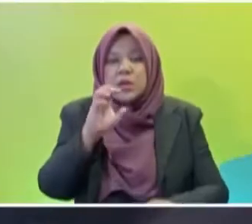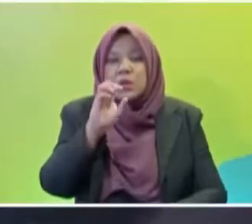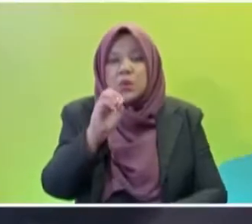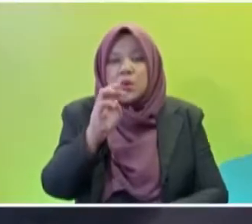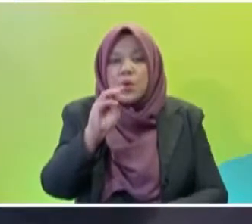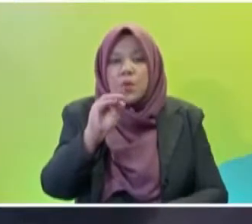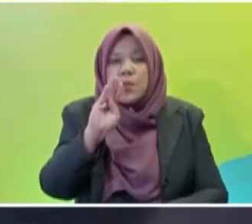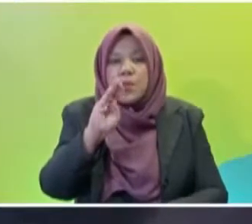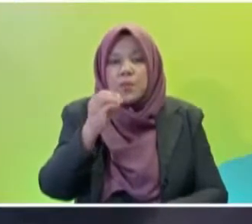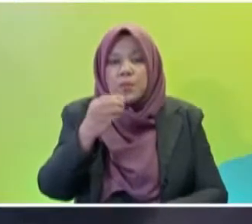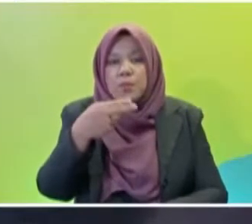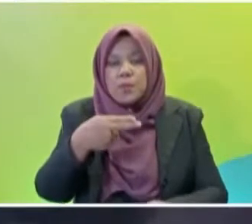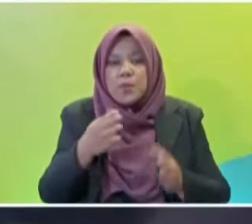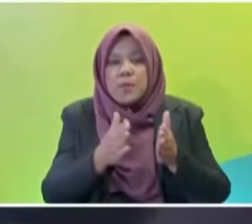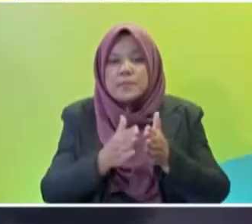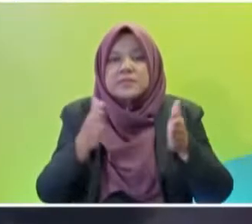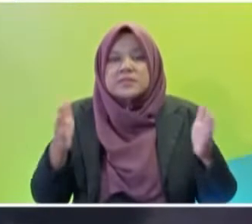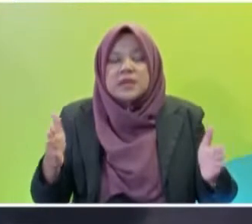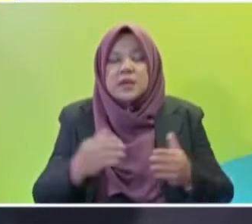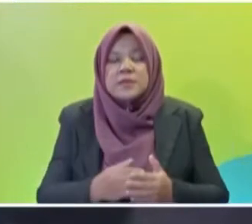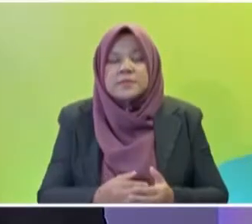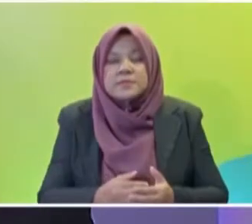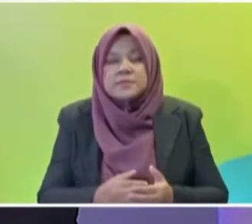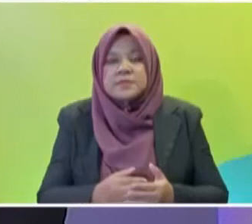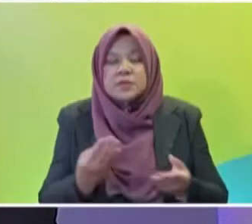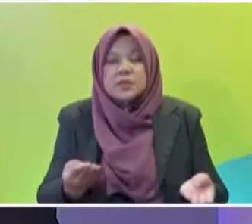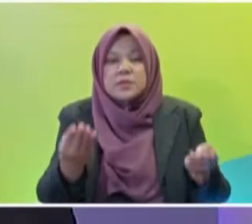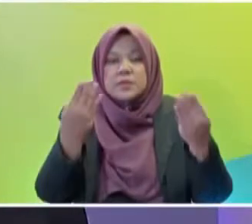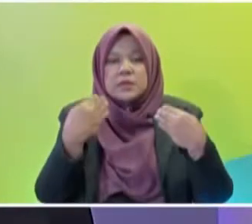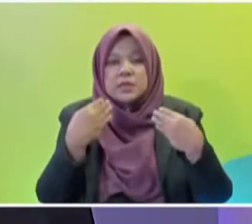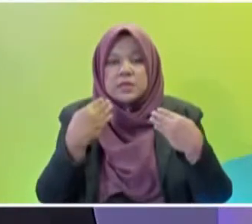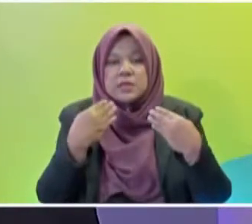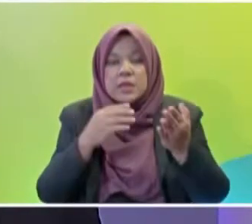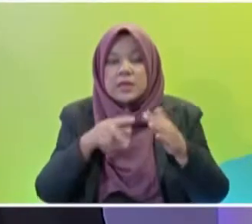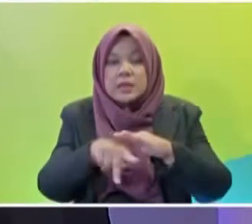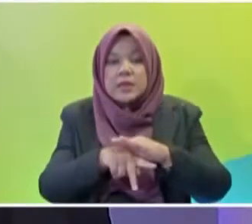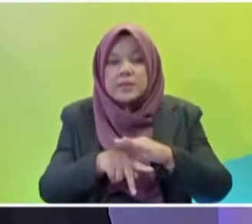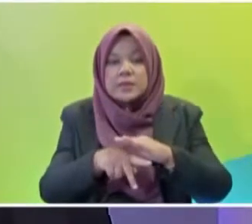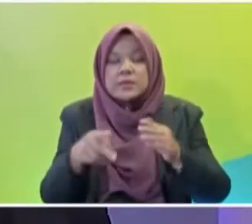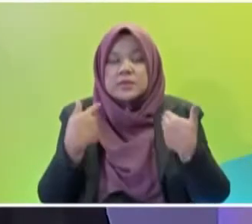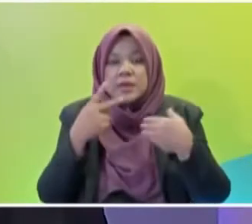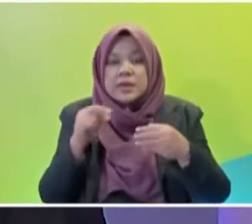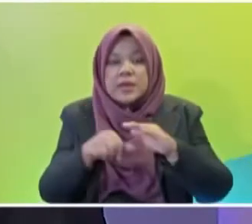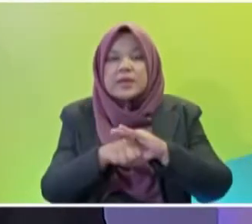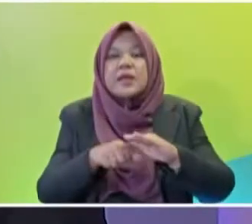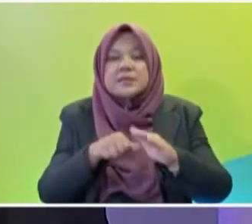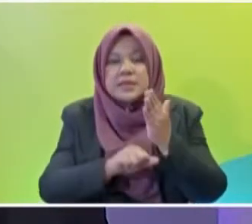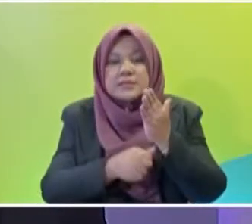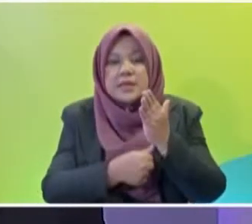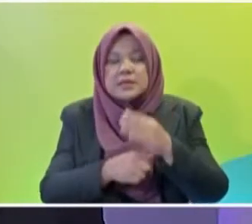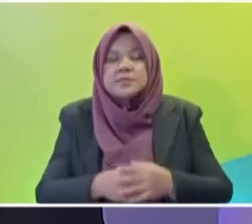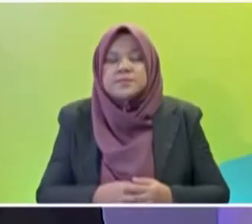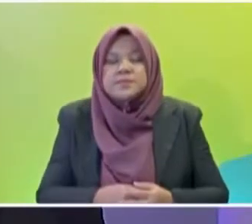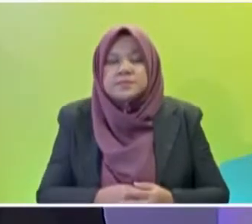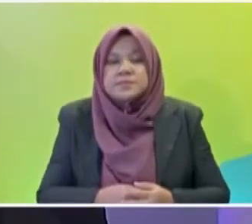tuas tadi ditolak ke atas. So kita nak kembalikan keadaan asal dia balik. Tengok Mira dah buat tu. So kita